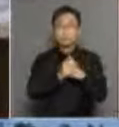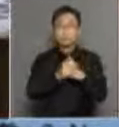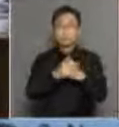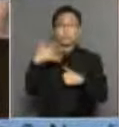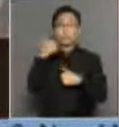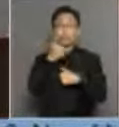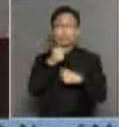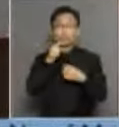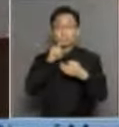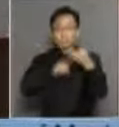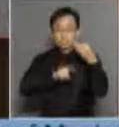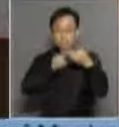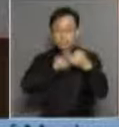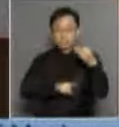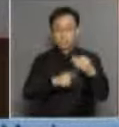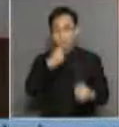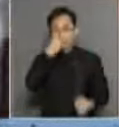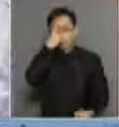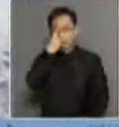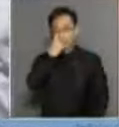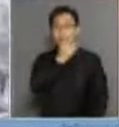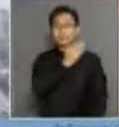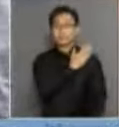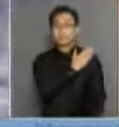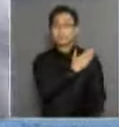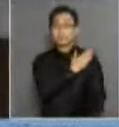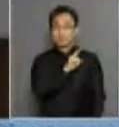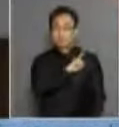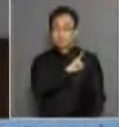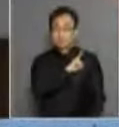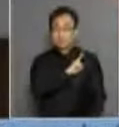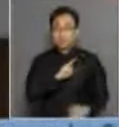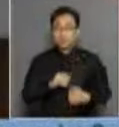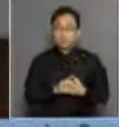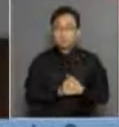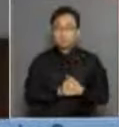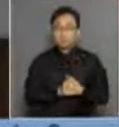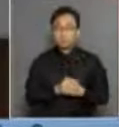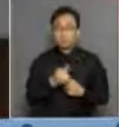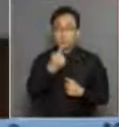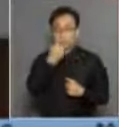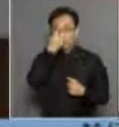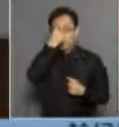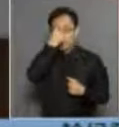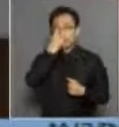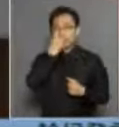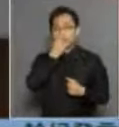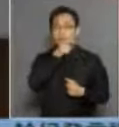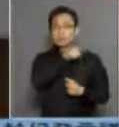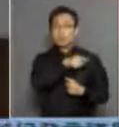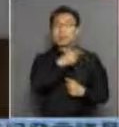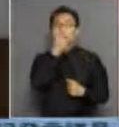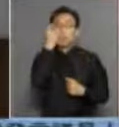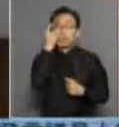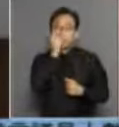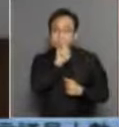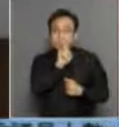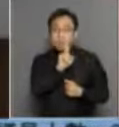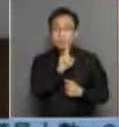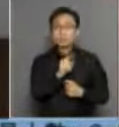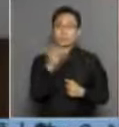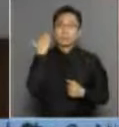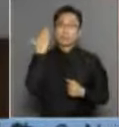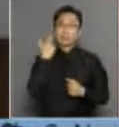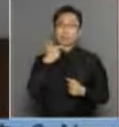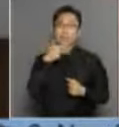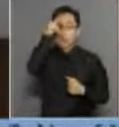咪？梁振英有一個即係好特別嘅地方，當佢做行會召集人嘅時候，